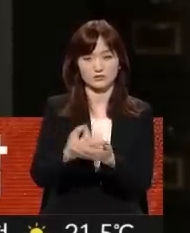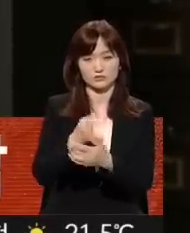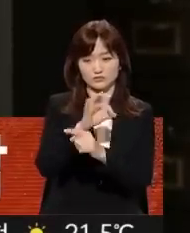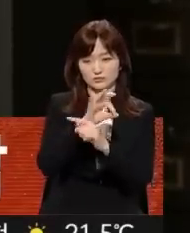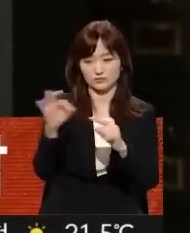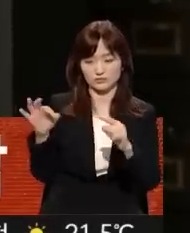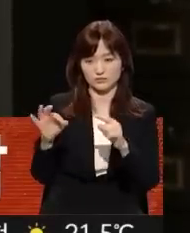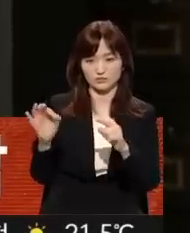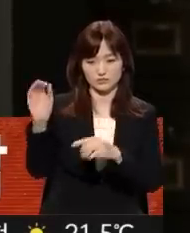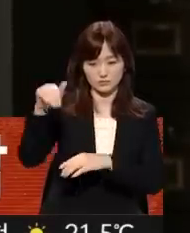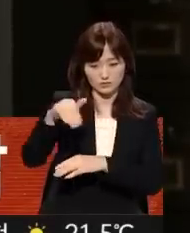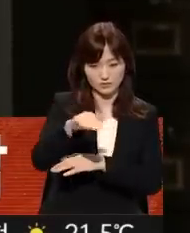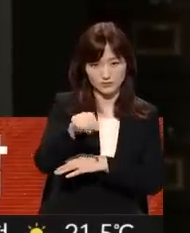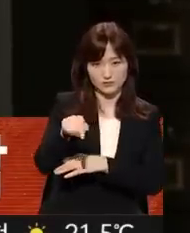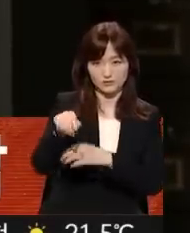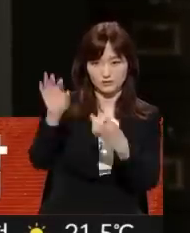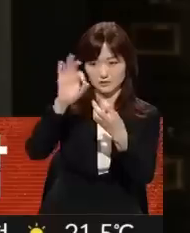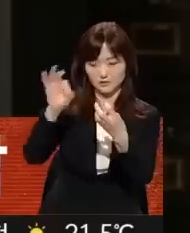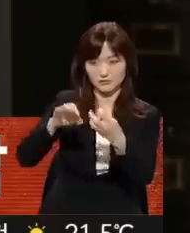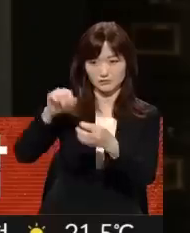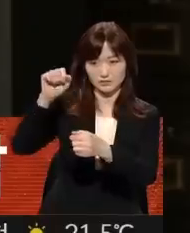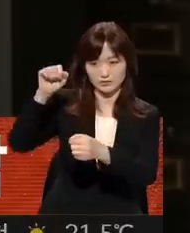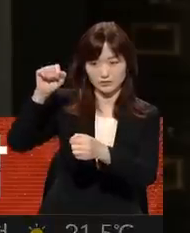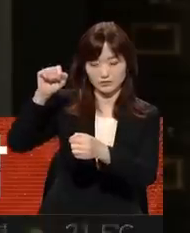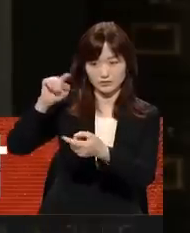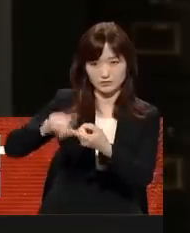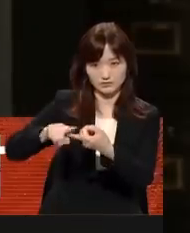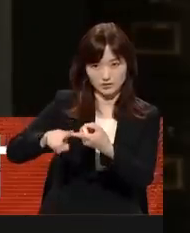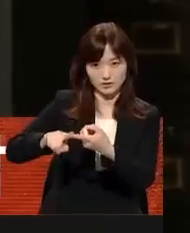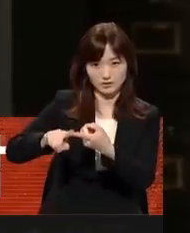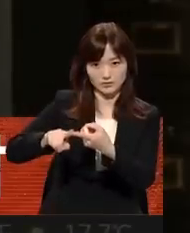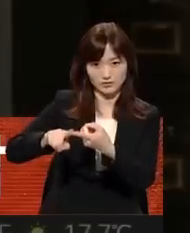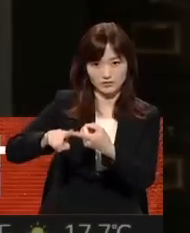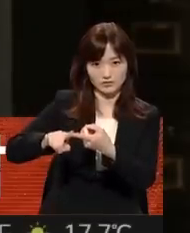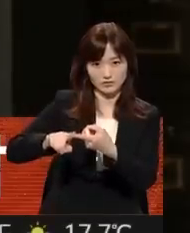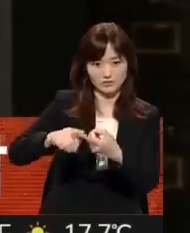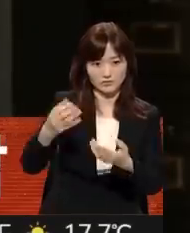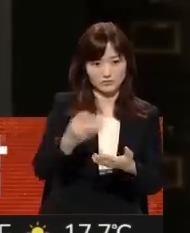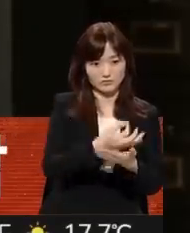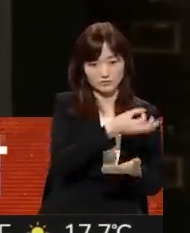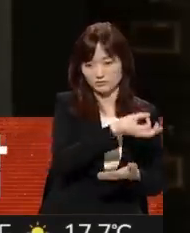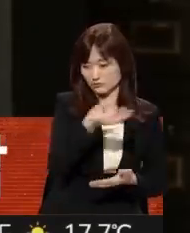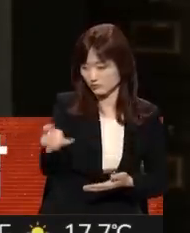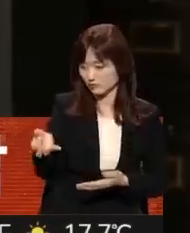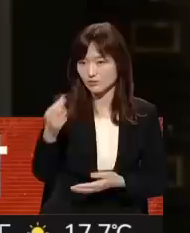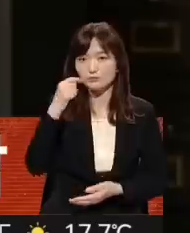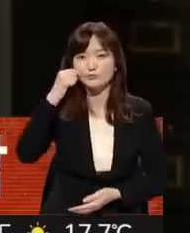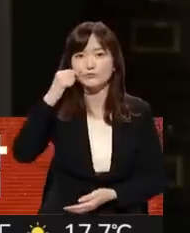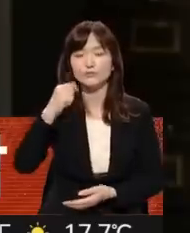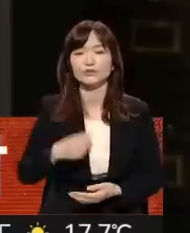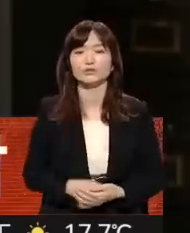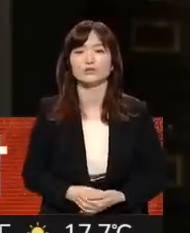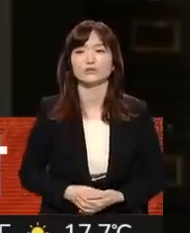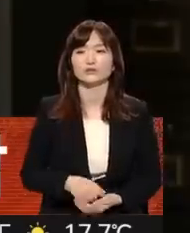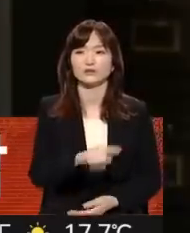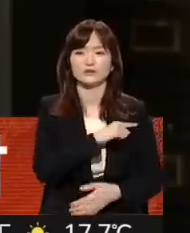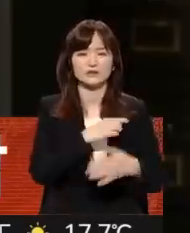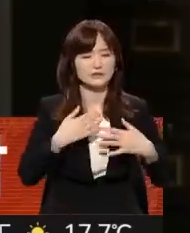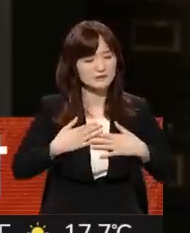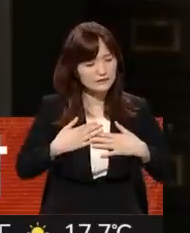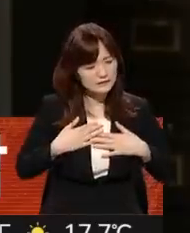해놓고 무조건 이거에 맞춰서 너는 수익금을 나한테 토해내라고 하면 그걸 어떻게 합니까? 자, 그걸 못하니까 결국 가장 약한